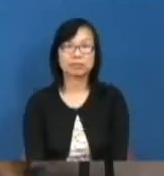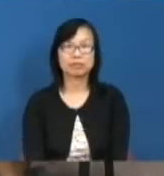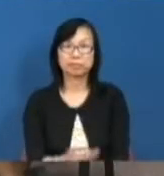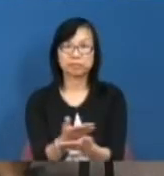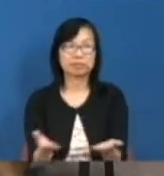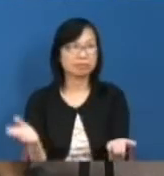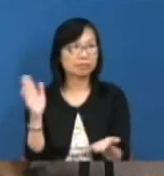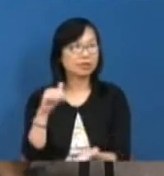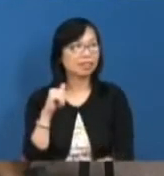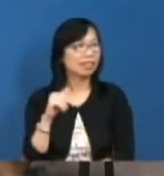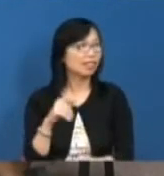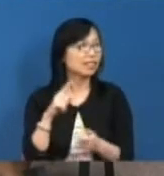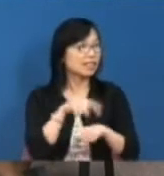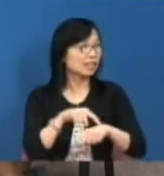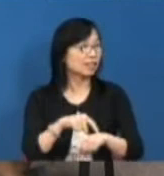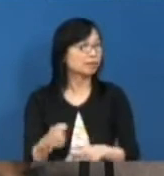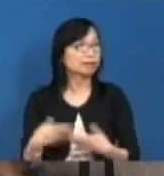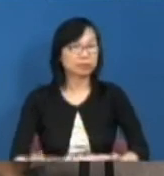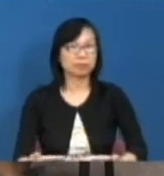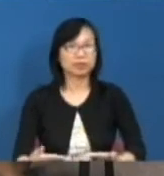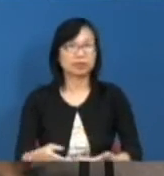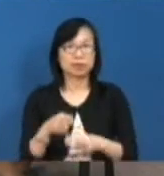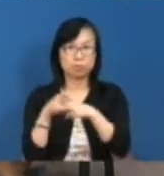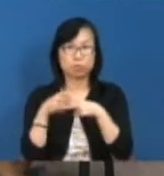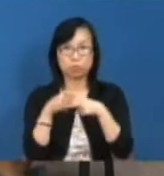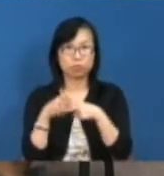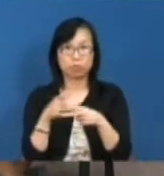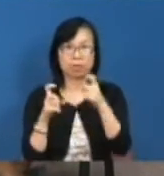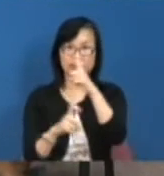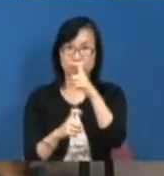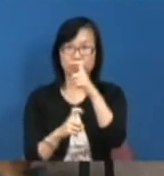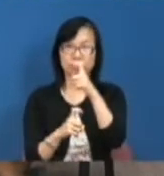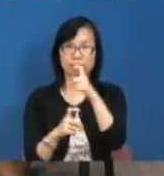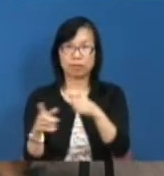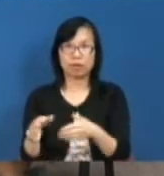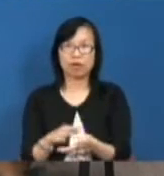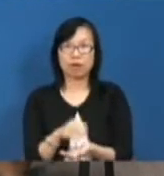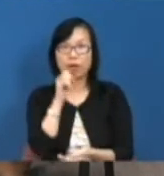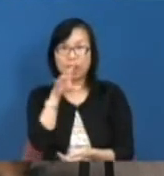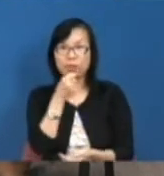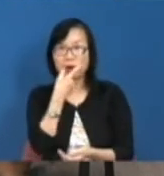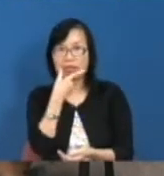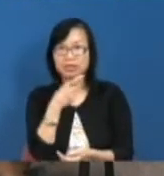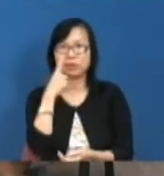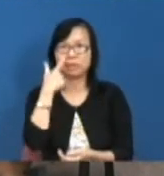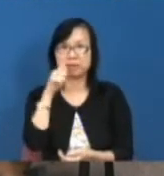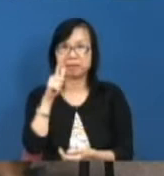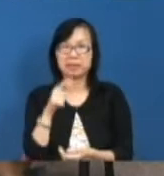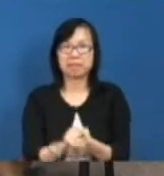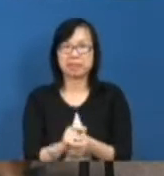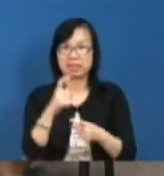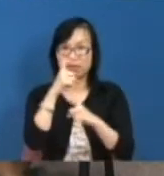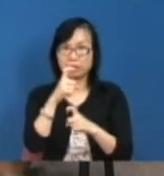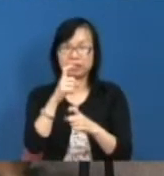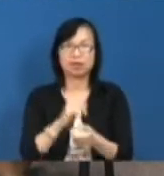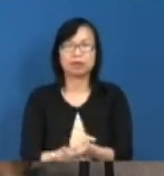大家好，又是向左望的節目時間啦。咁今日咧錄影嘅日期就9月9日啦。咁我係講笑咁講叫新曆重九。咁當然我話講